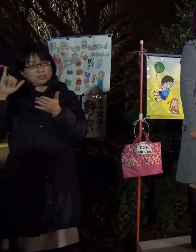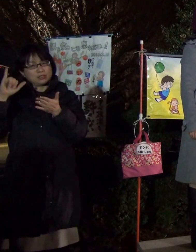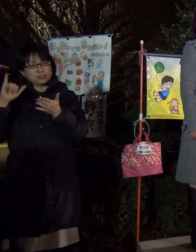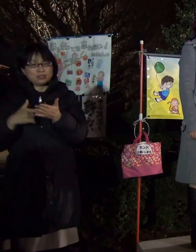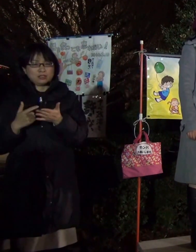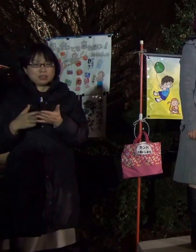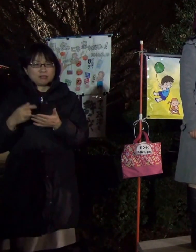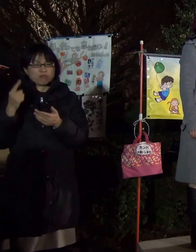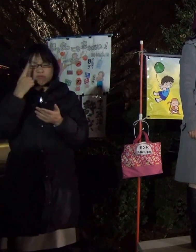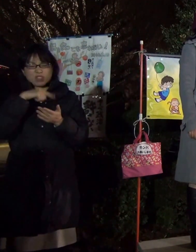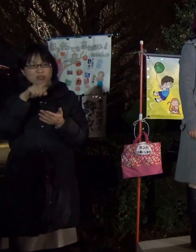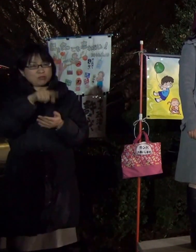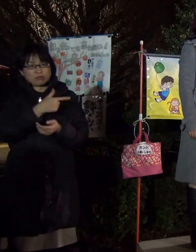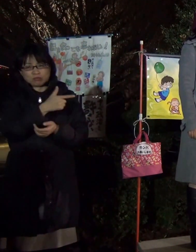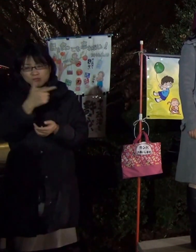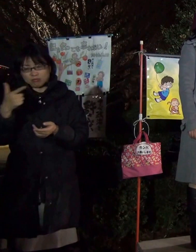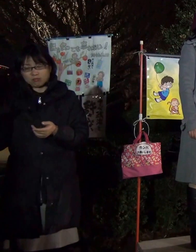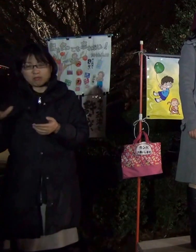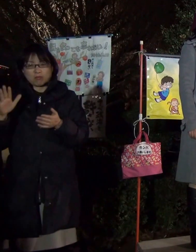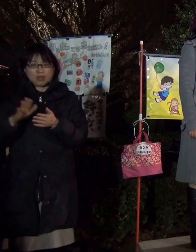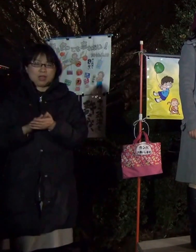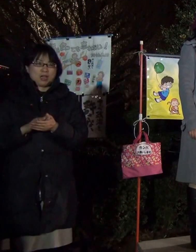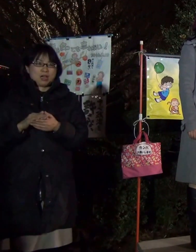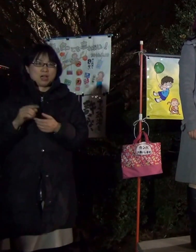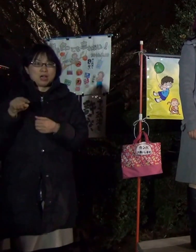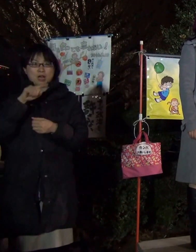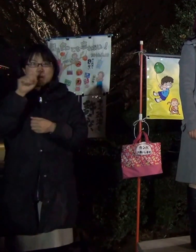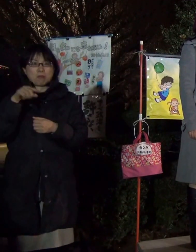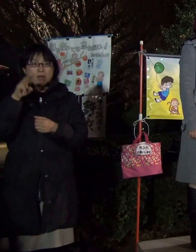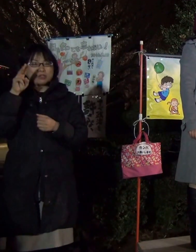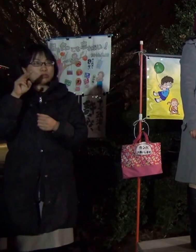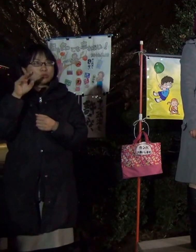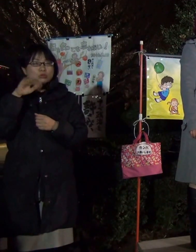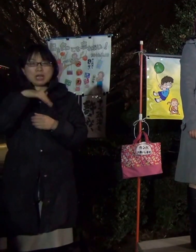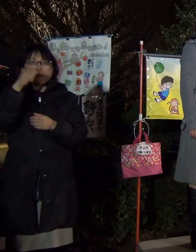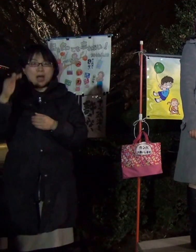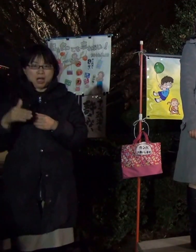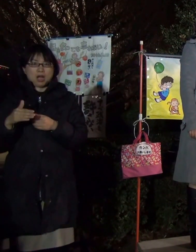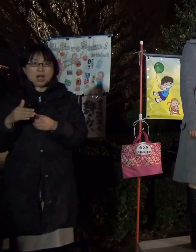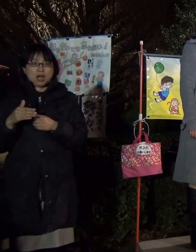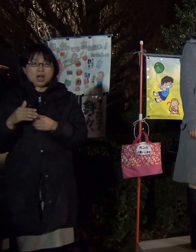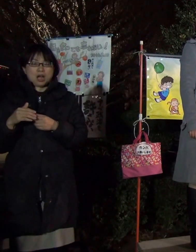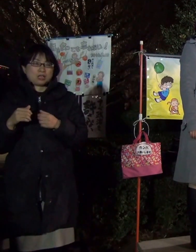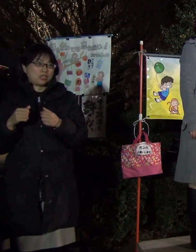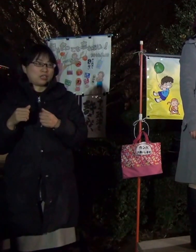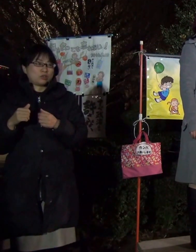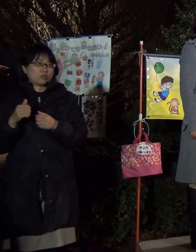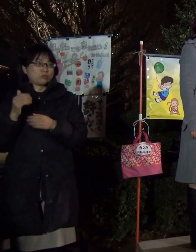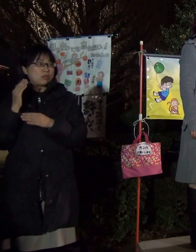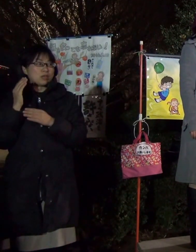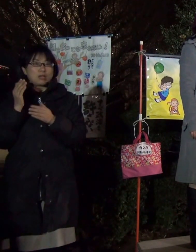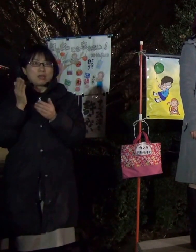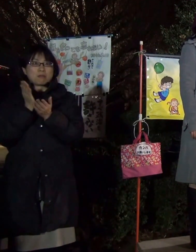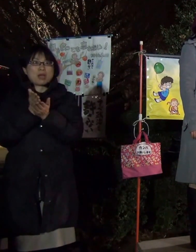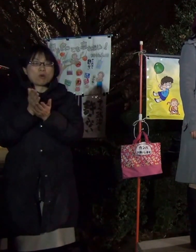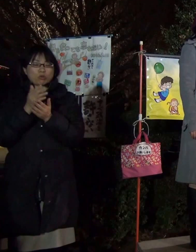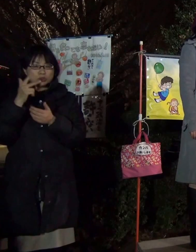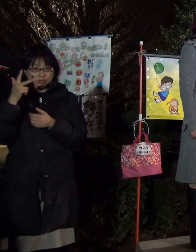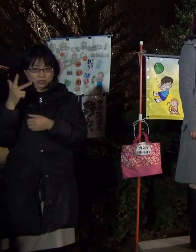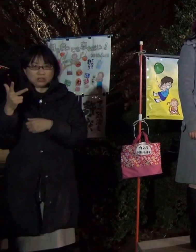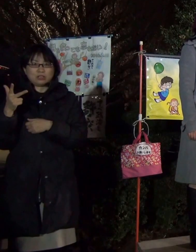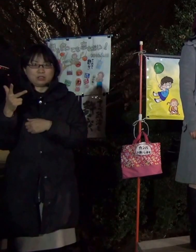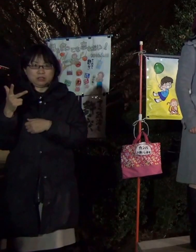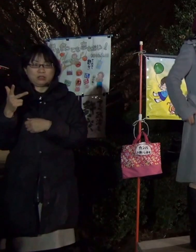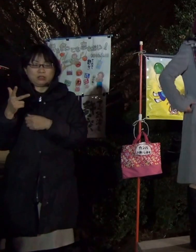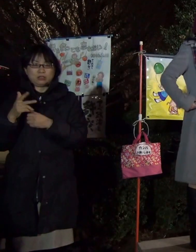続きなんですけど。 もうあの丸山っていう弁護士が、 あれはでも去年の発言なんですよ。 去年の発